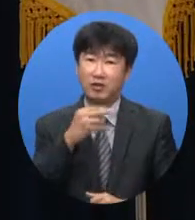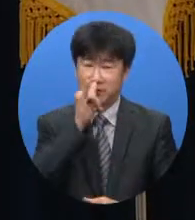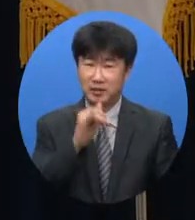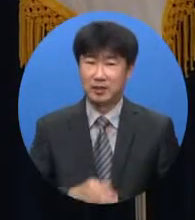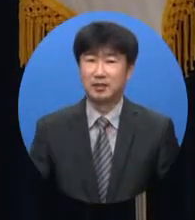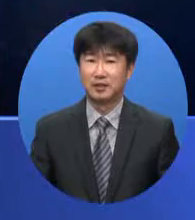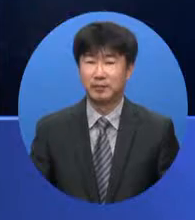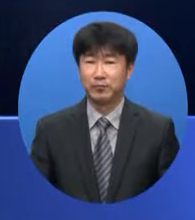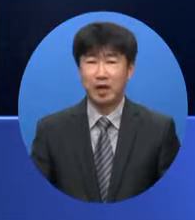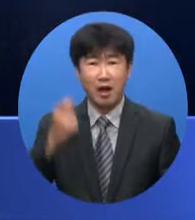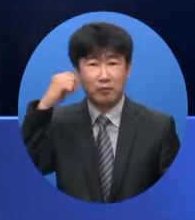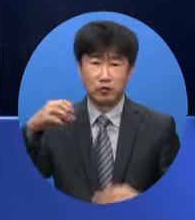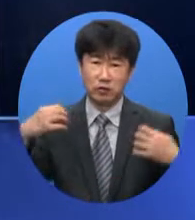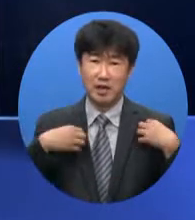낳았습니다.